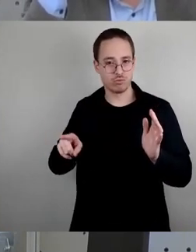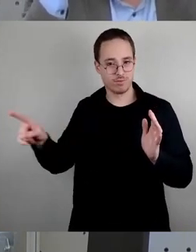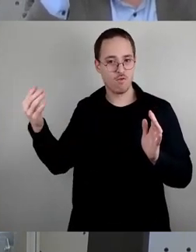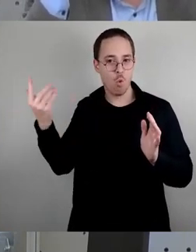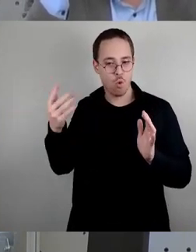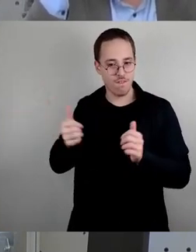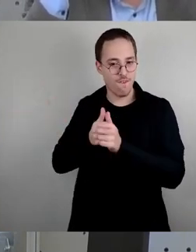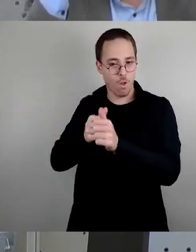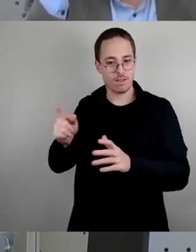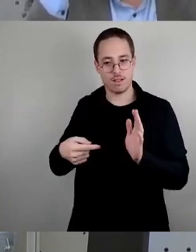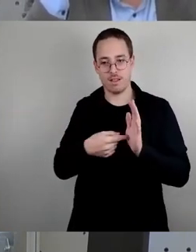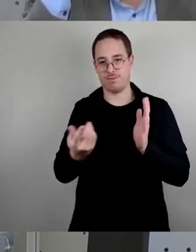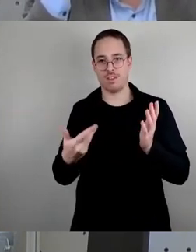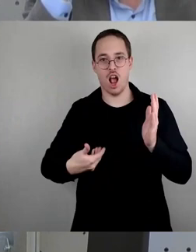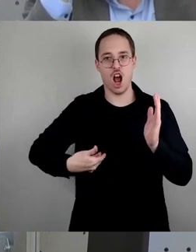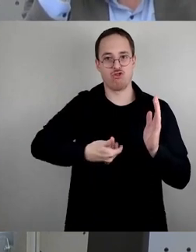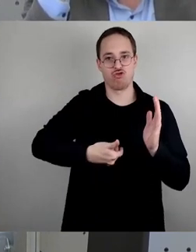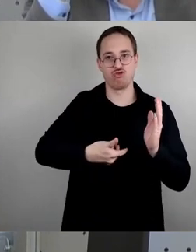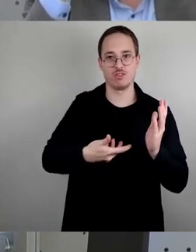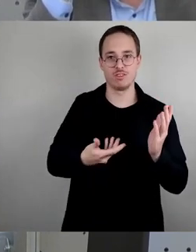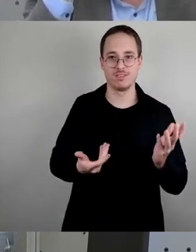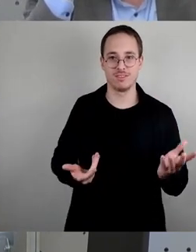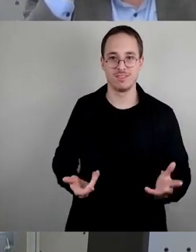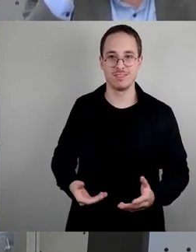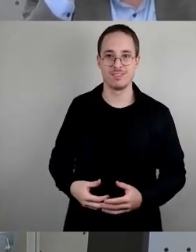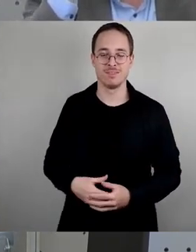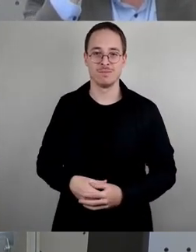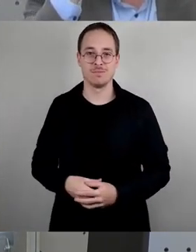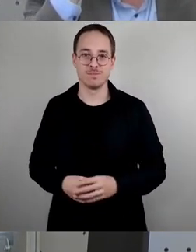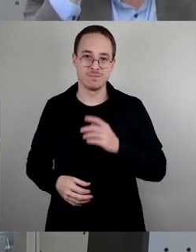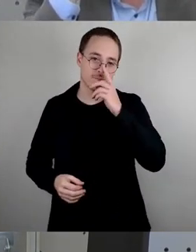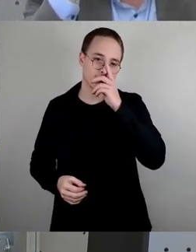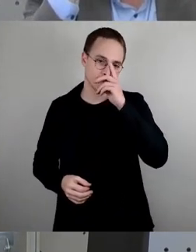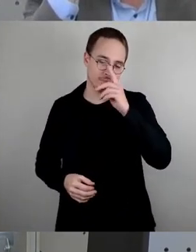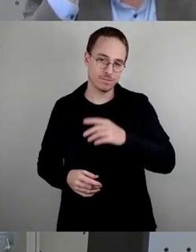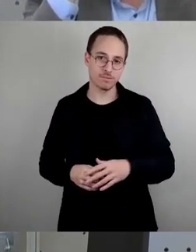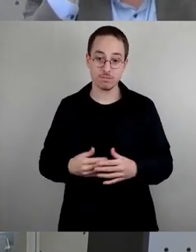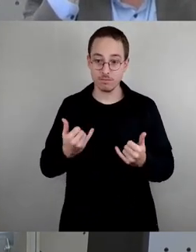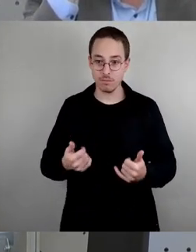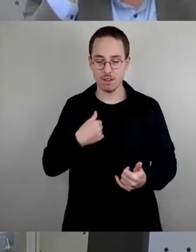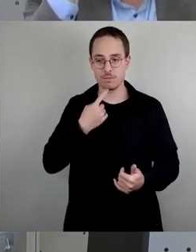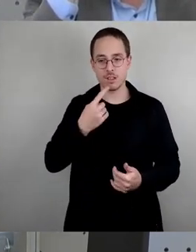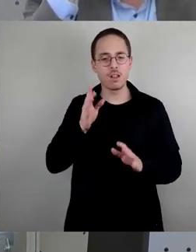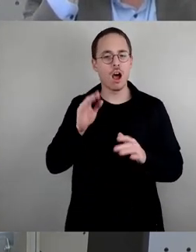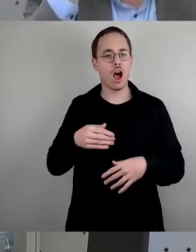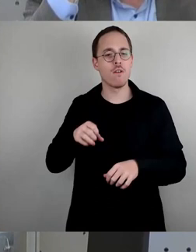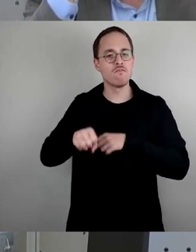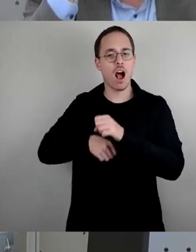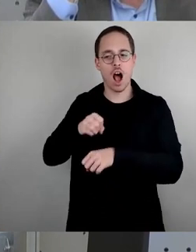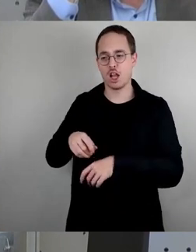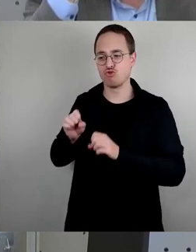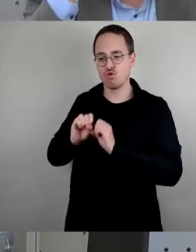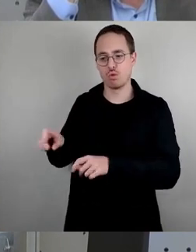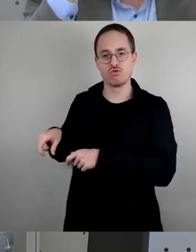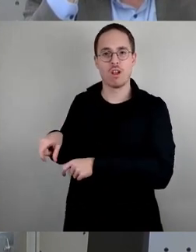will an der Stelle auch sagen, wer suggeriert, dass Radschutzstreifen eine Lösung für die Andienung wären, der sollte sich mal damit auseinandersetzen, dass